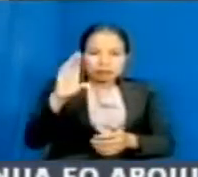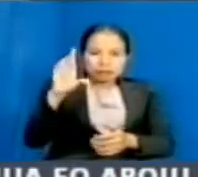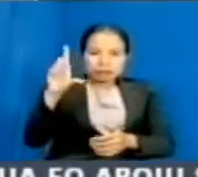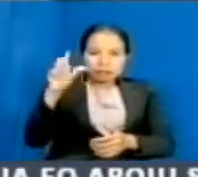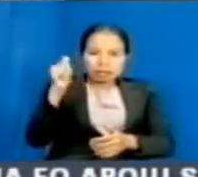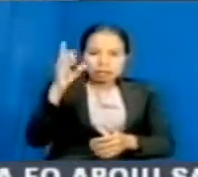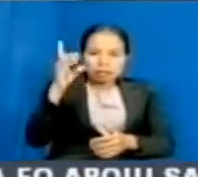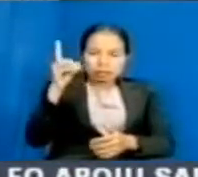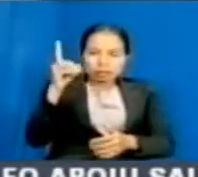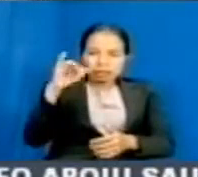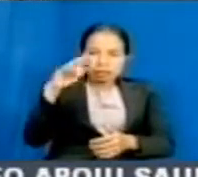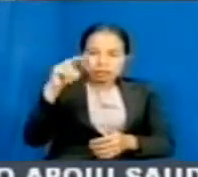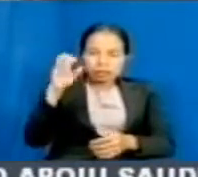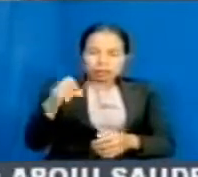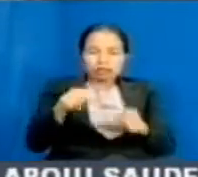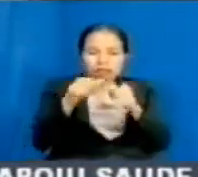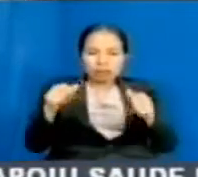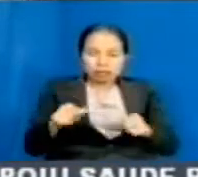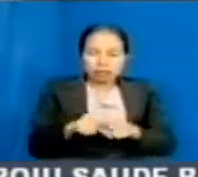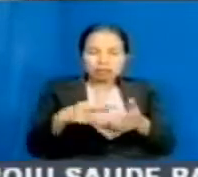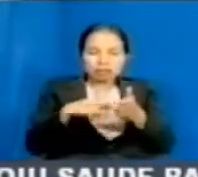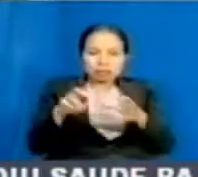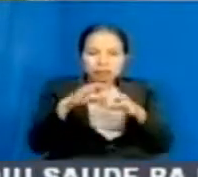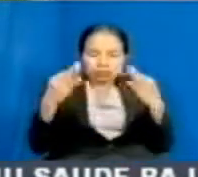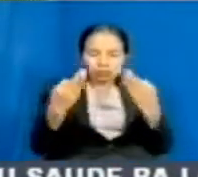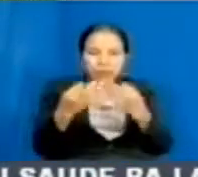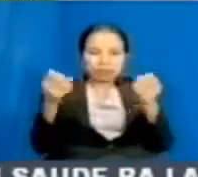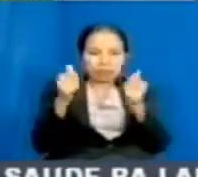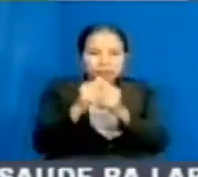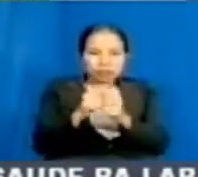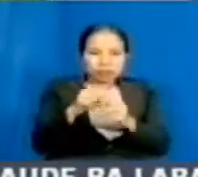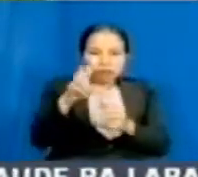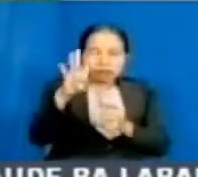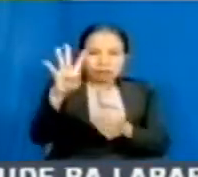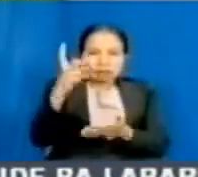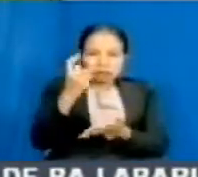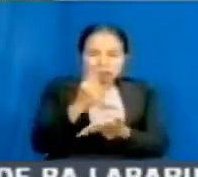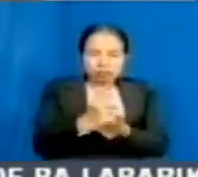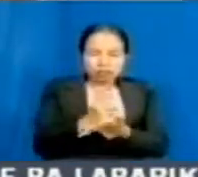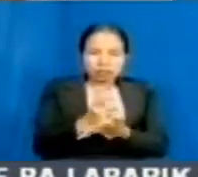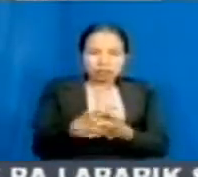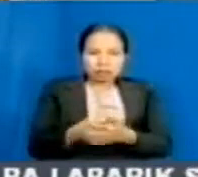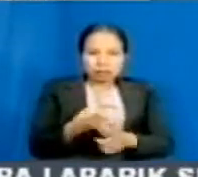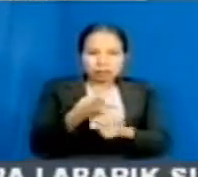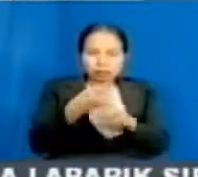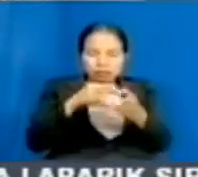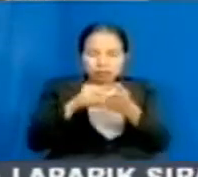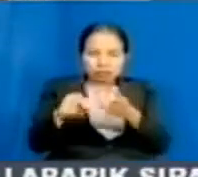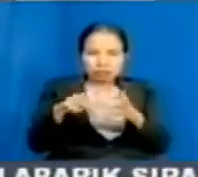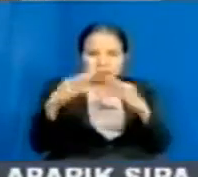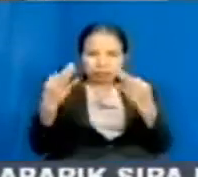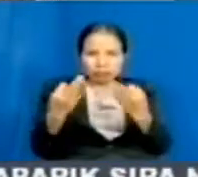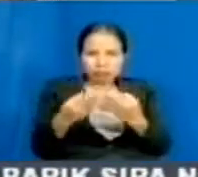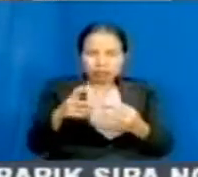Cardoso informa kata aldea we dalak resiste uma kain hamutu rihung hat racing husi numero ne uma